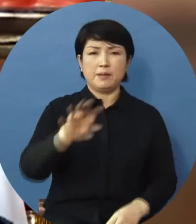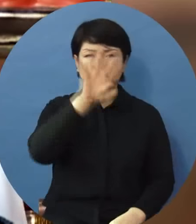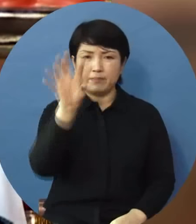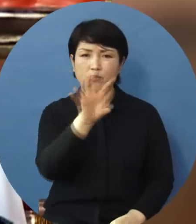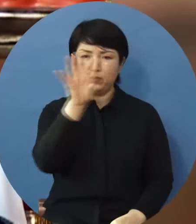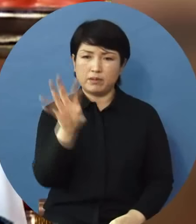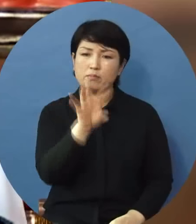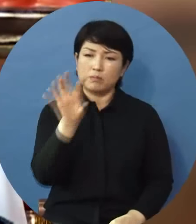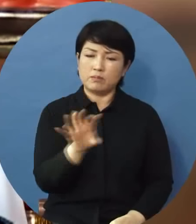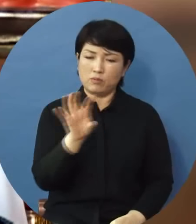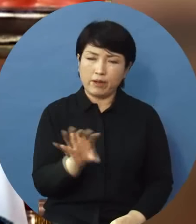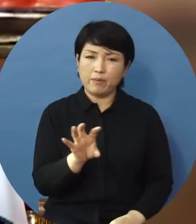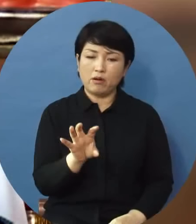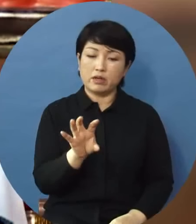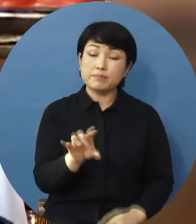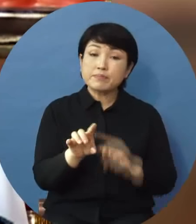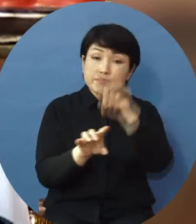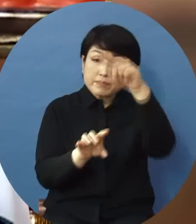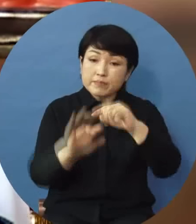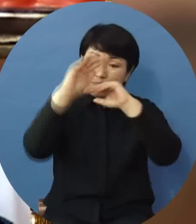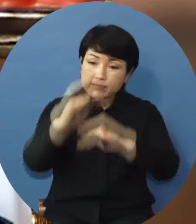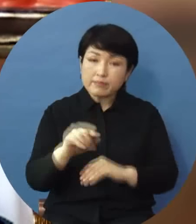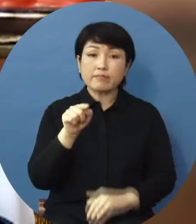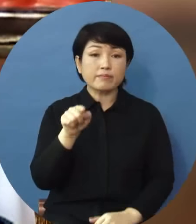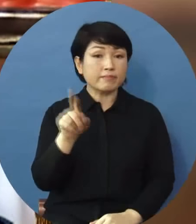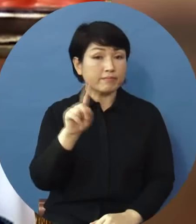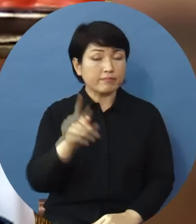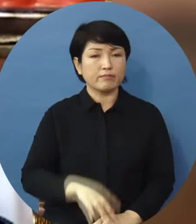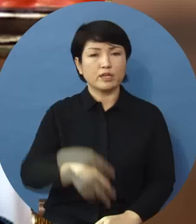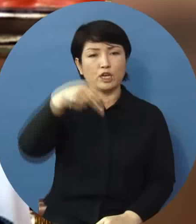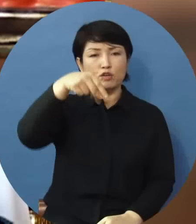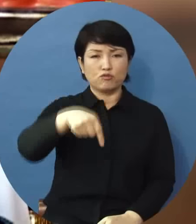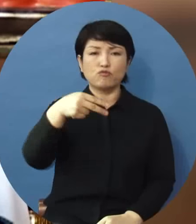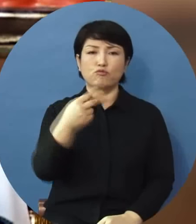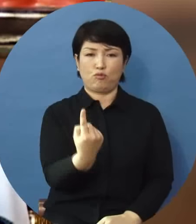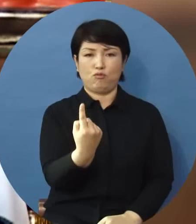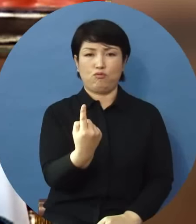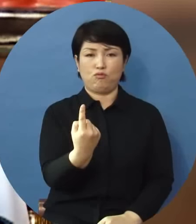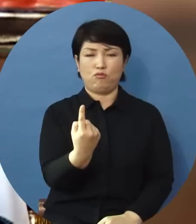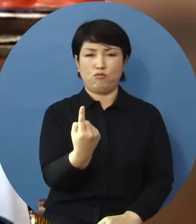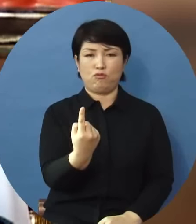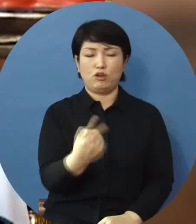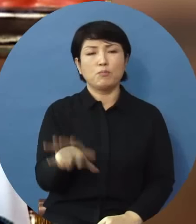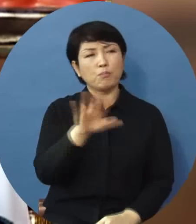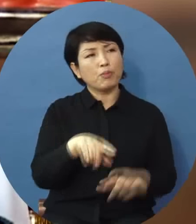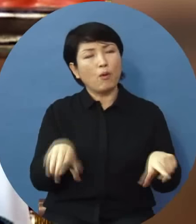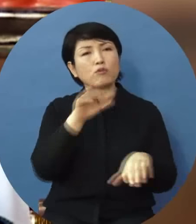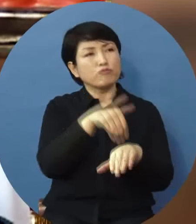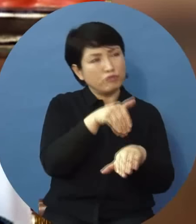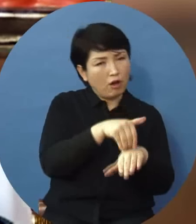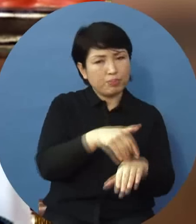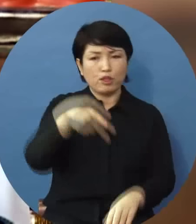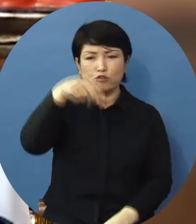이런 반복된 훈련의 과정, 이것을 뭐라고 하느냐? 수도라고 말한다. 우리가 수도를